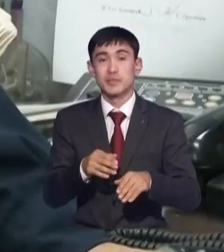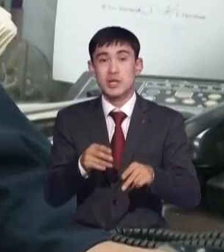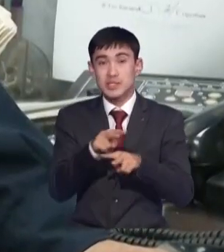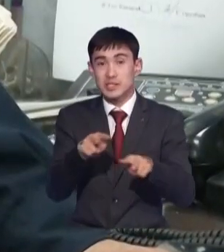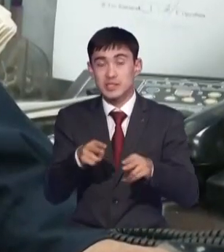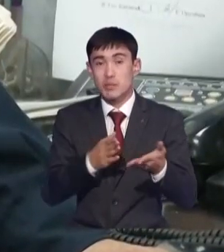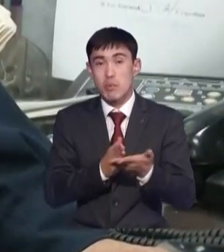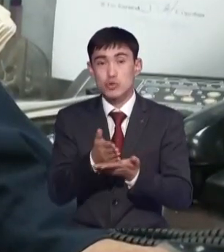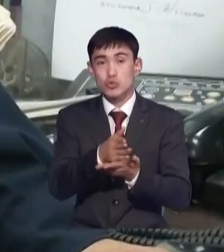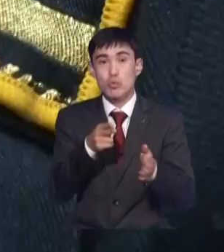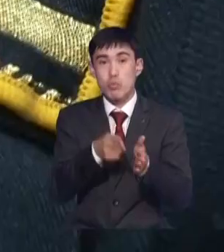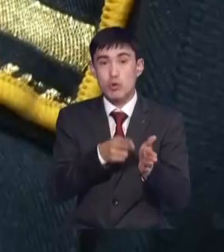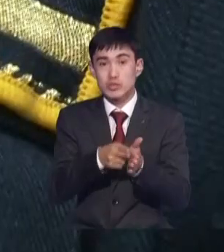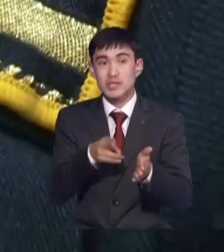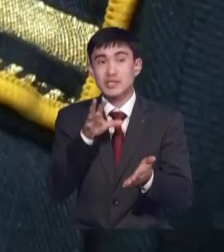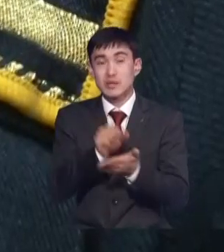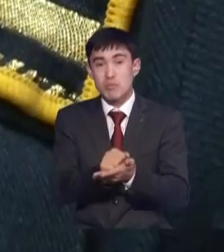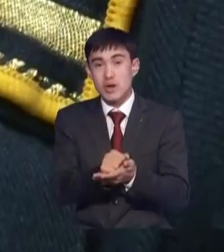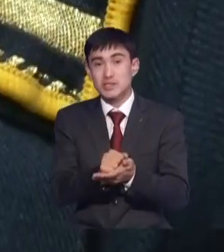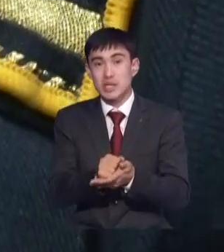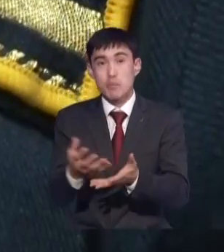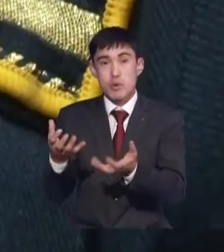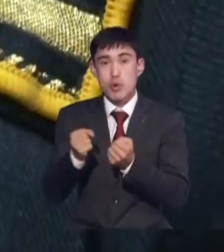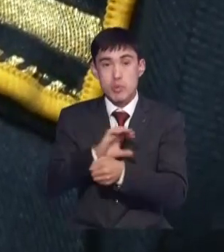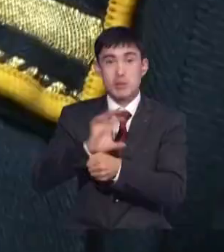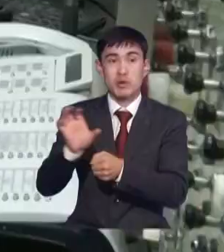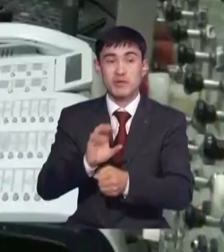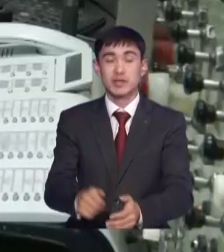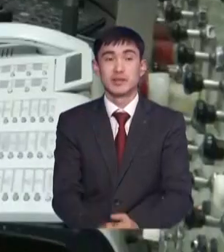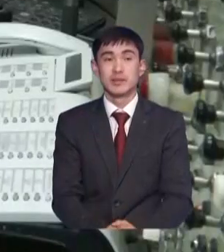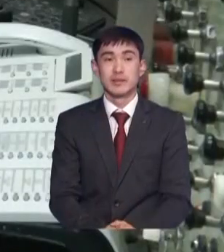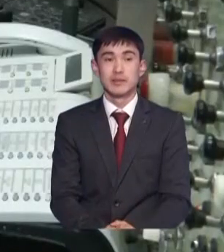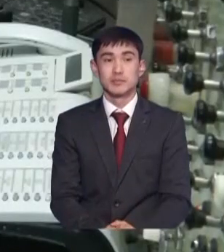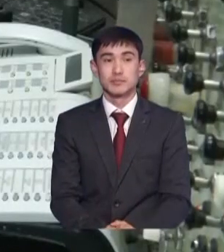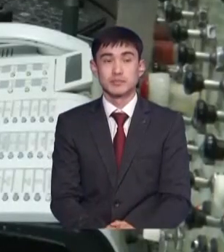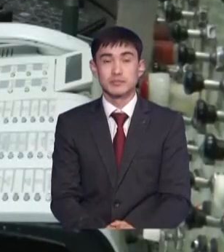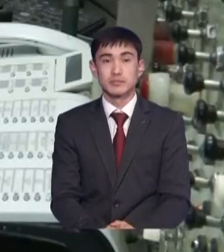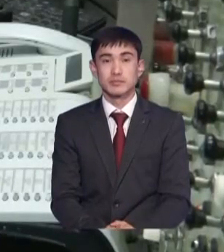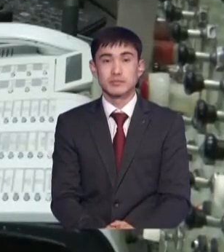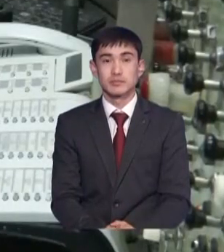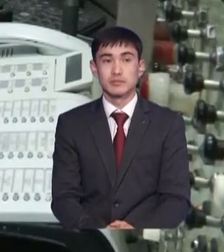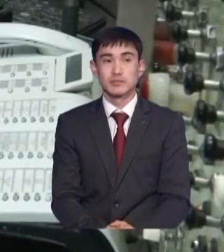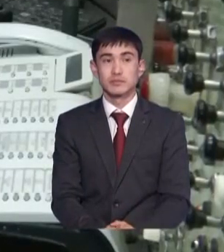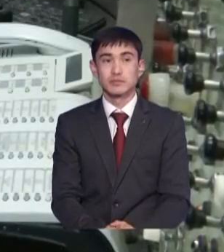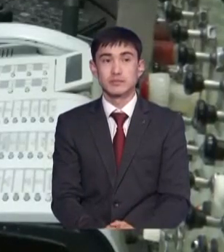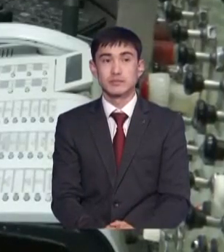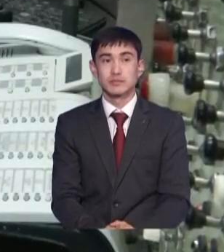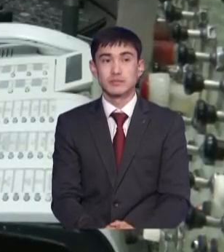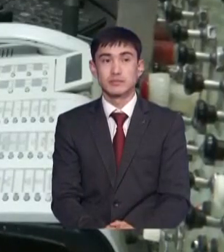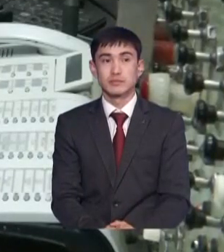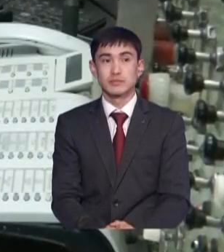Следит за маршрутом поезда и занимается их приемом и отправкой. Шестой пути белый для производства маневра